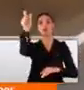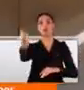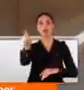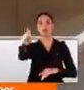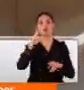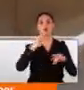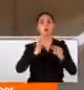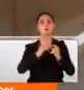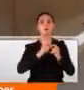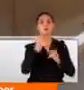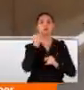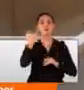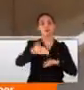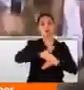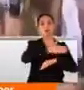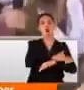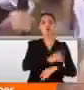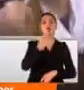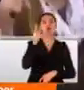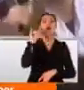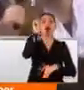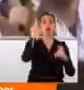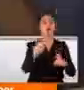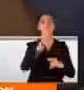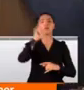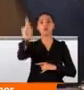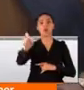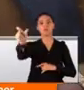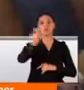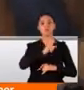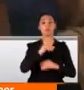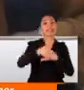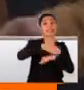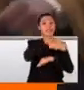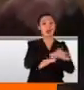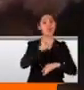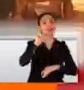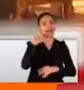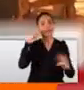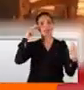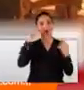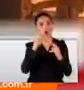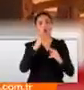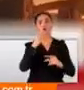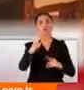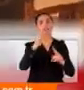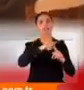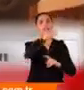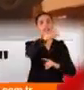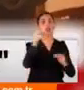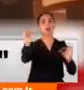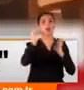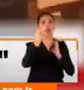ziyareti öncesi havalimanında soruları yanıtladı. Daha önce gerekirse görüşürüz açıklaması yapan Erdoğan'a Taliban'la temas